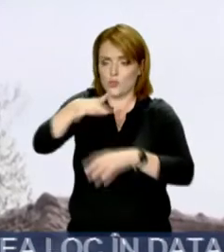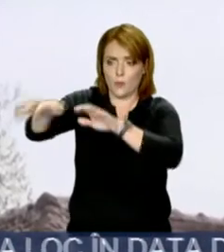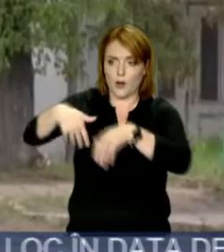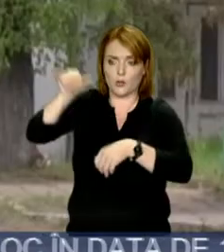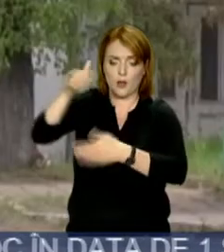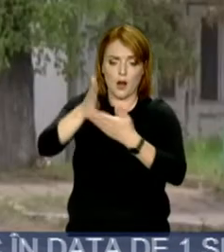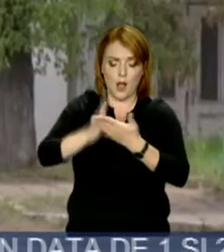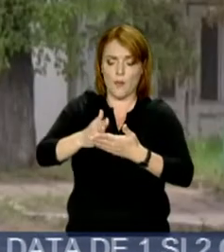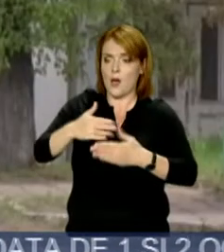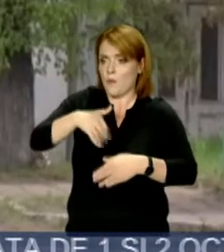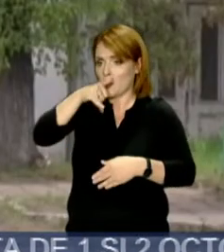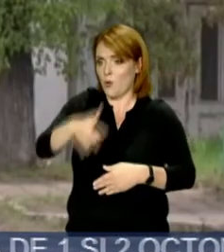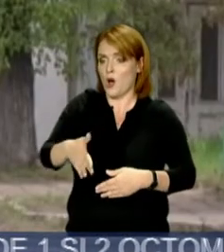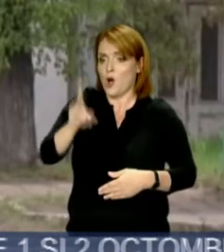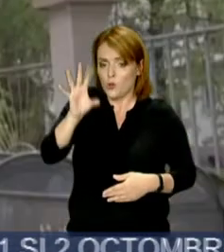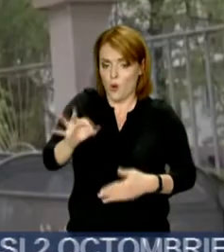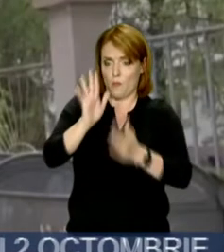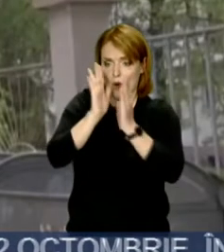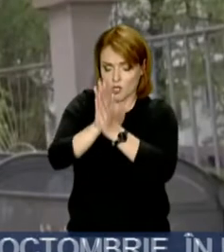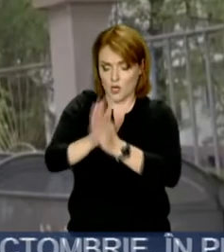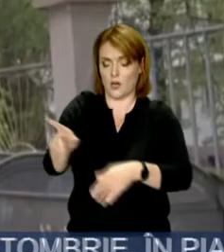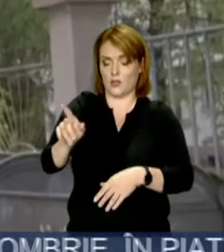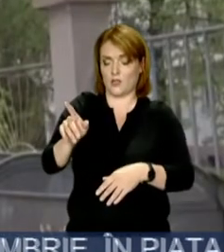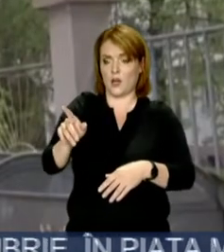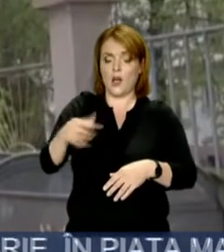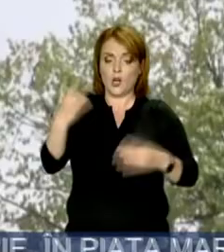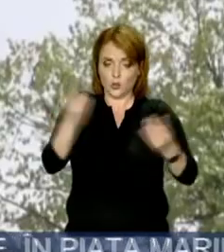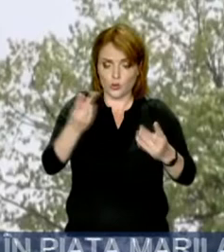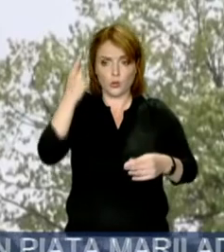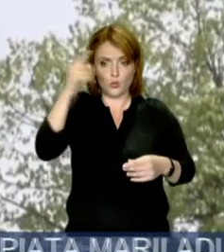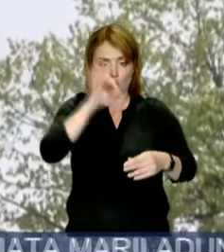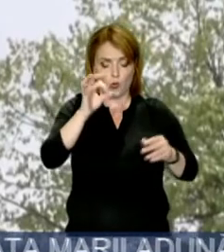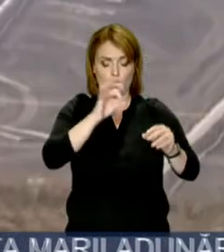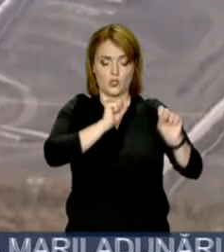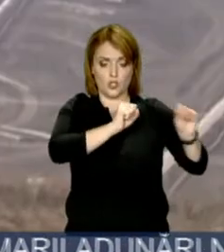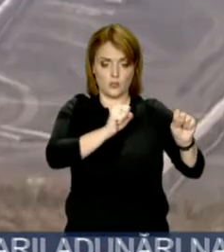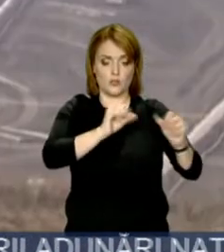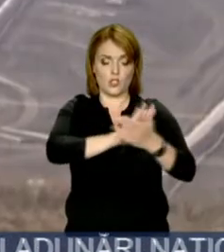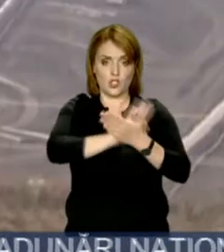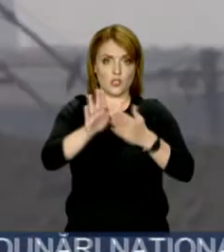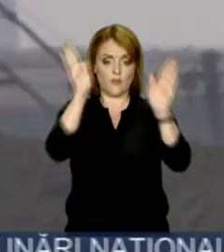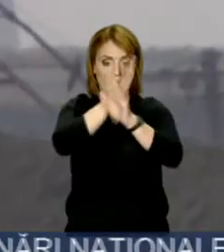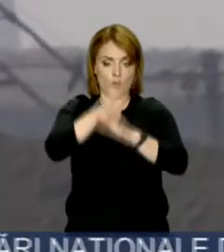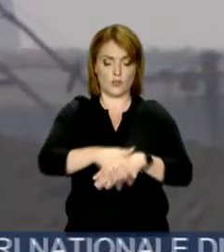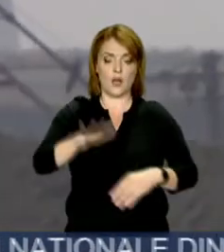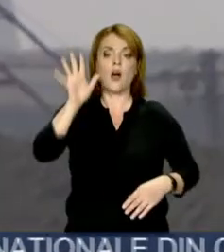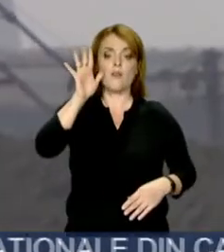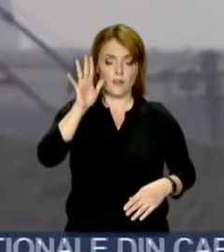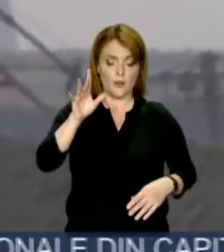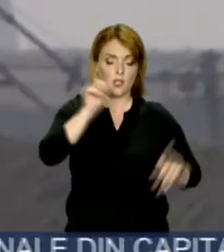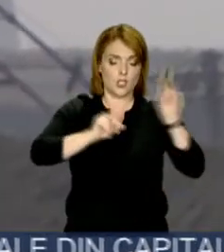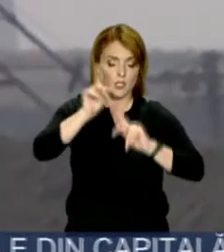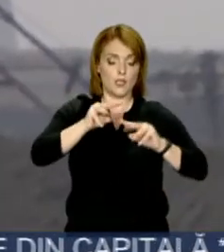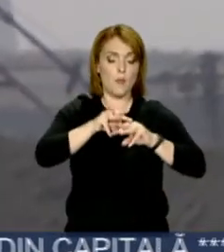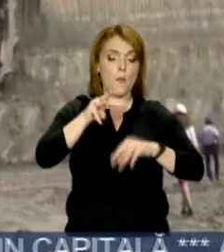Ultimele depășiri ale nivelurilor permise de dioxid de sulf au fost înregistrate în urmă cu câteva zile. În cadrul ședinței de marți a